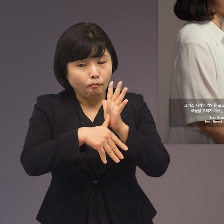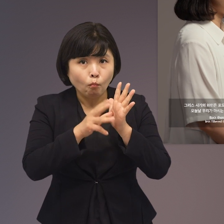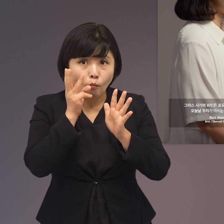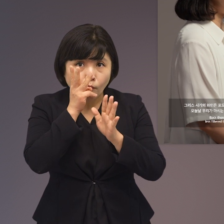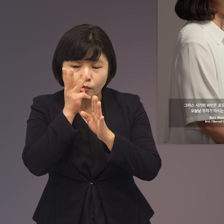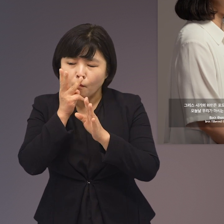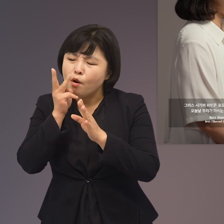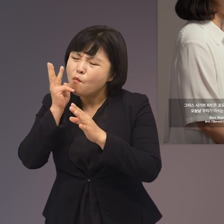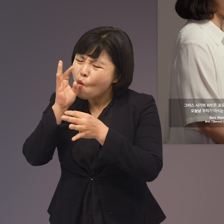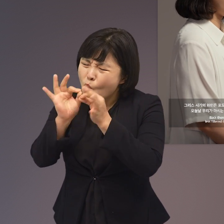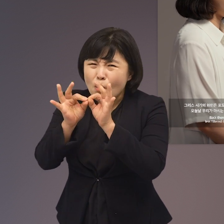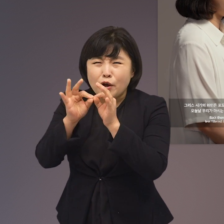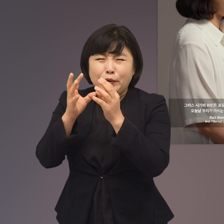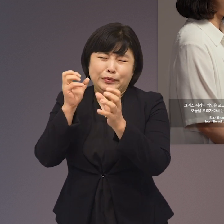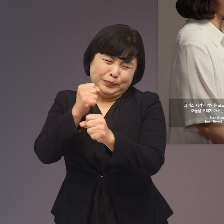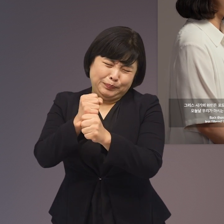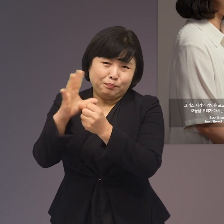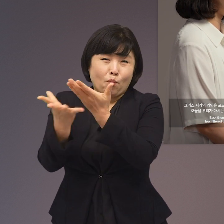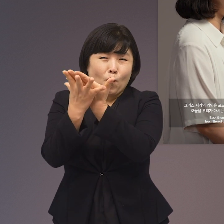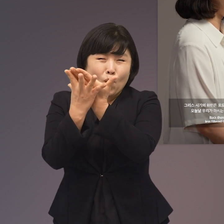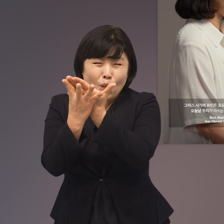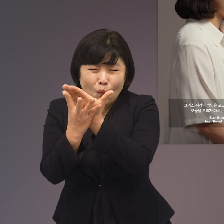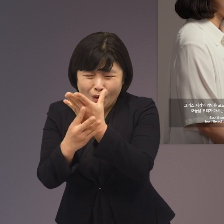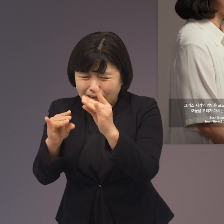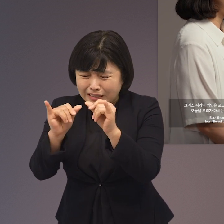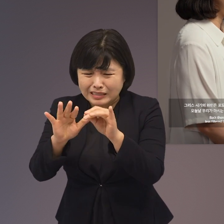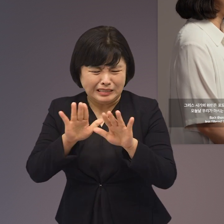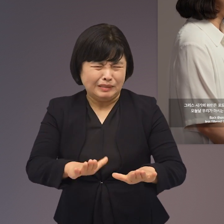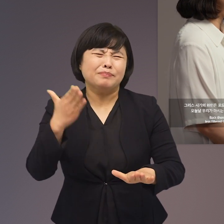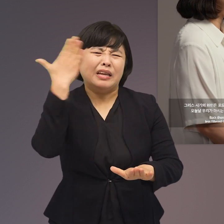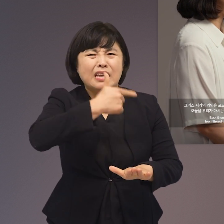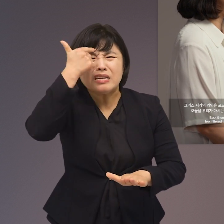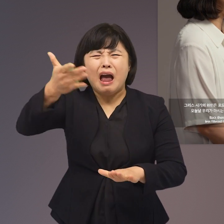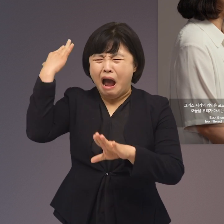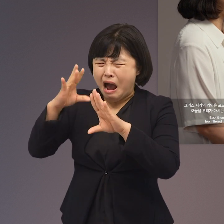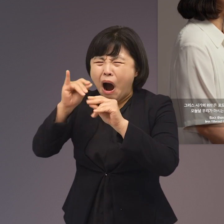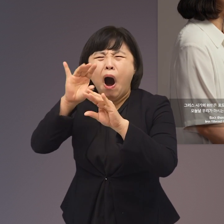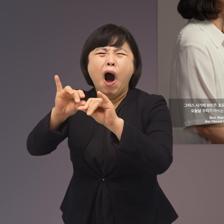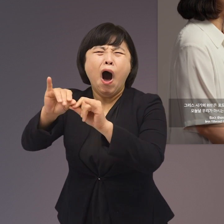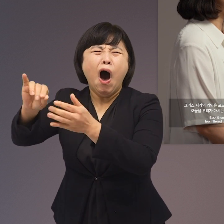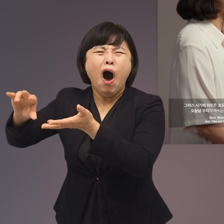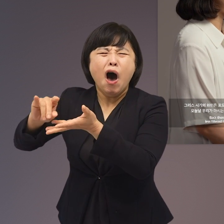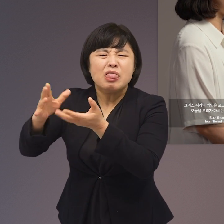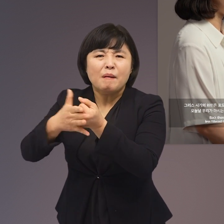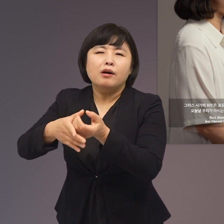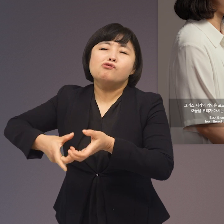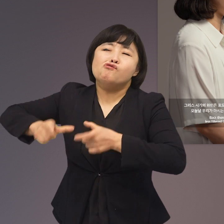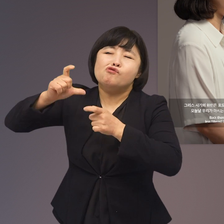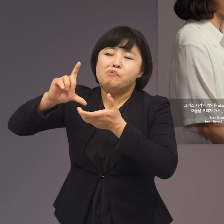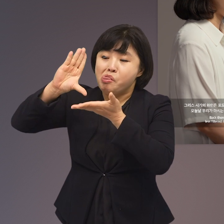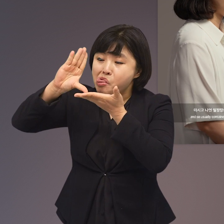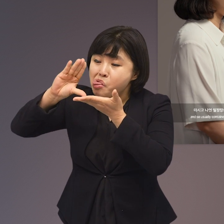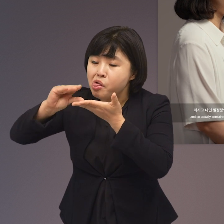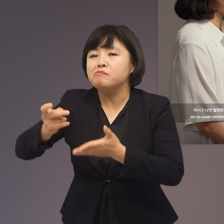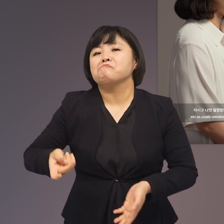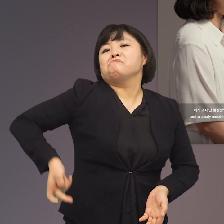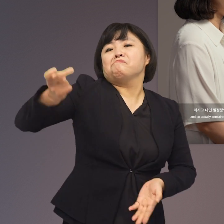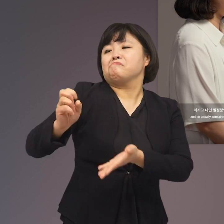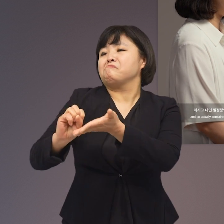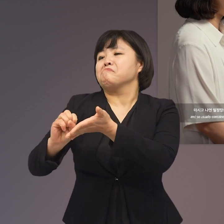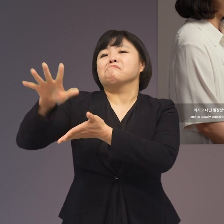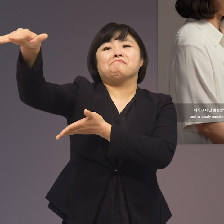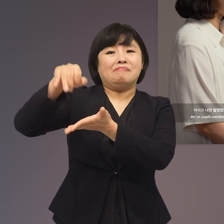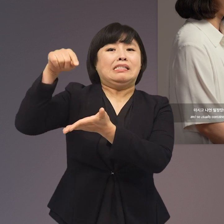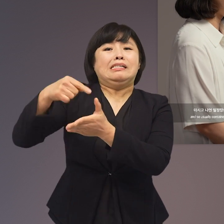와인은 포도껍질 같은 여과물과 침전물들이 오늘날 우리가 마시는 와인에 비해 덜 걸러져서 마시고